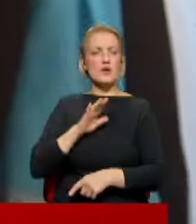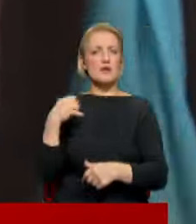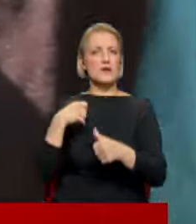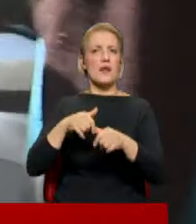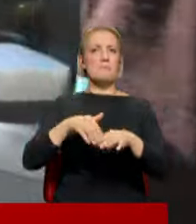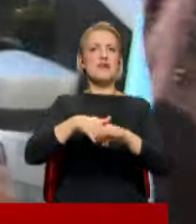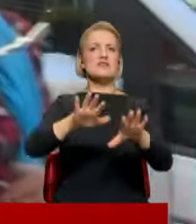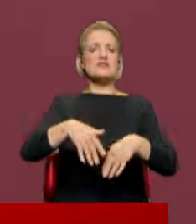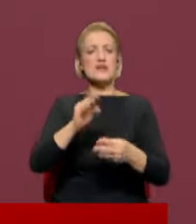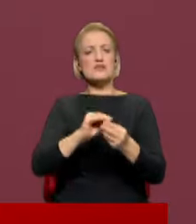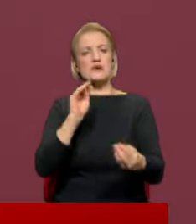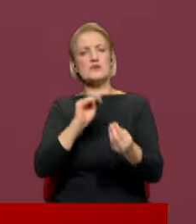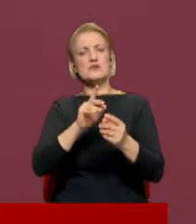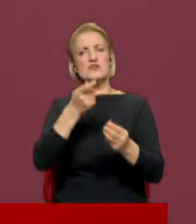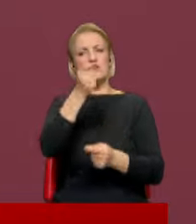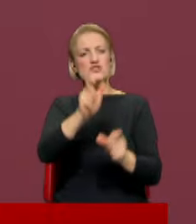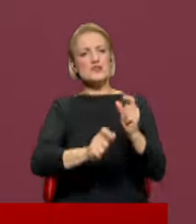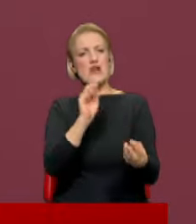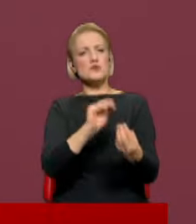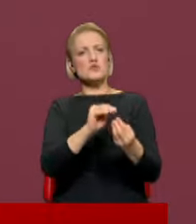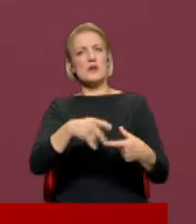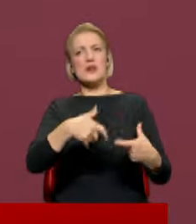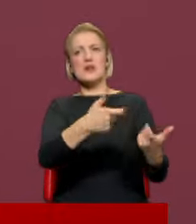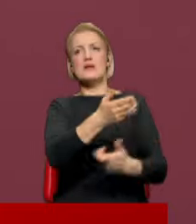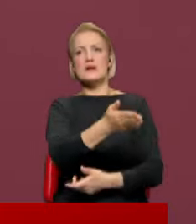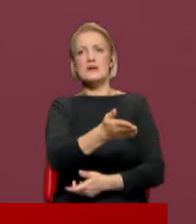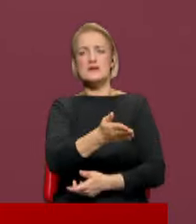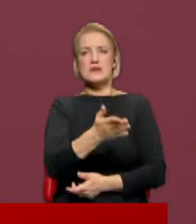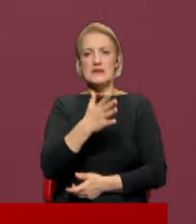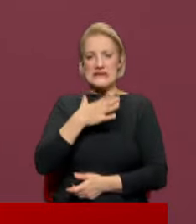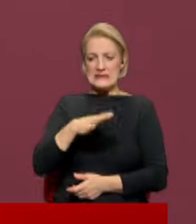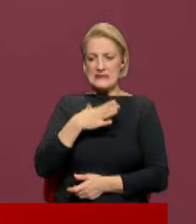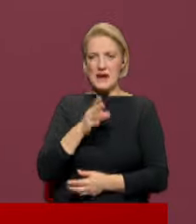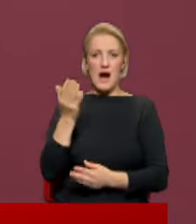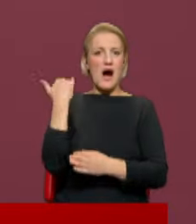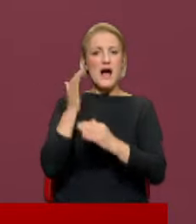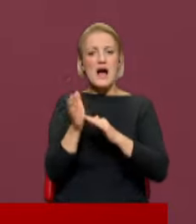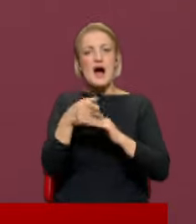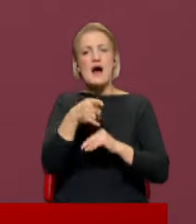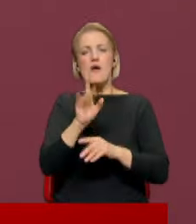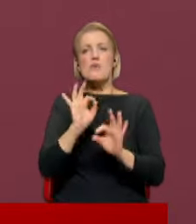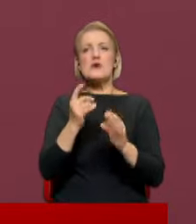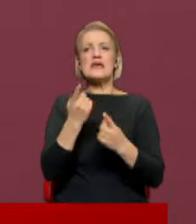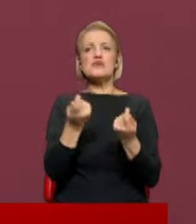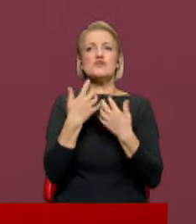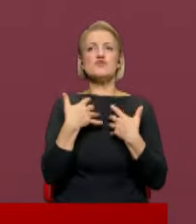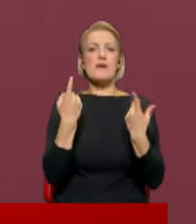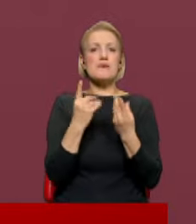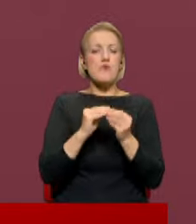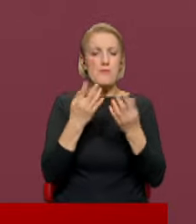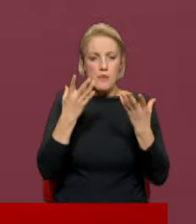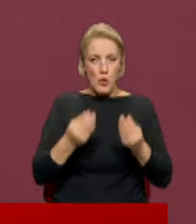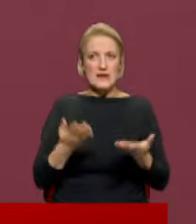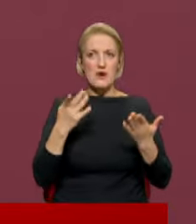meclisten işçileri suçladı masummuş gibi talepler dile getiriliyor ama arka planda bu değil İş güvenliğinde bir problem